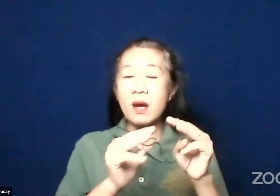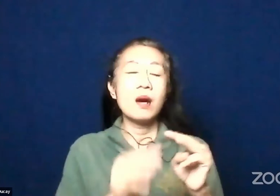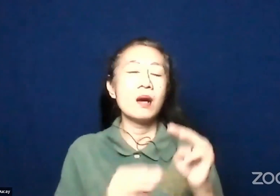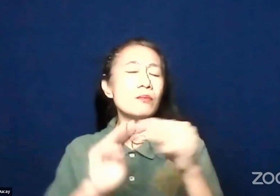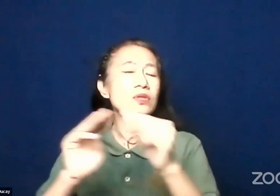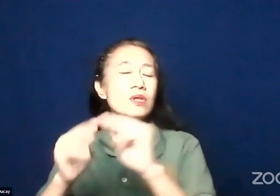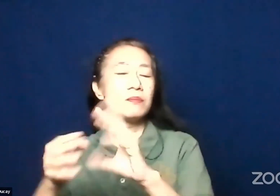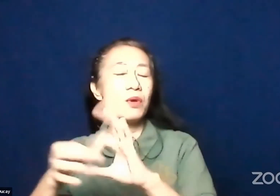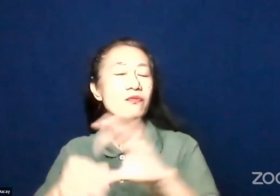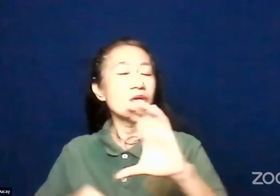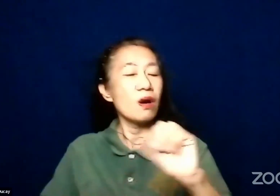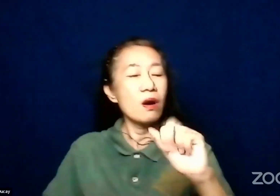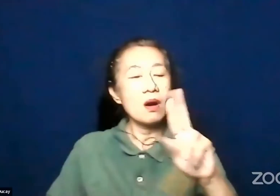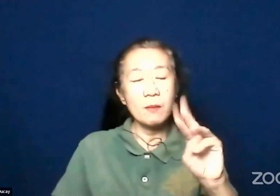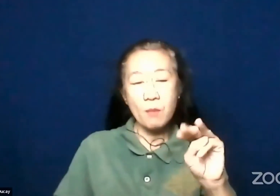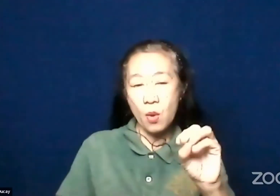of Carmona.